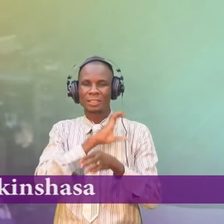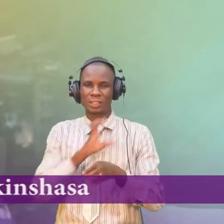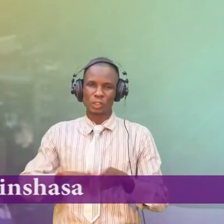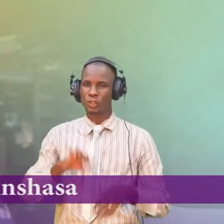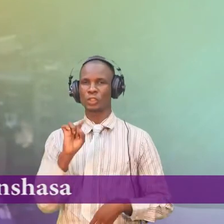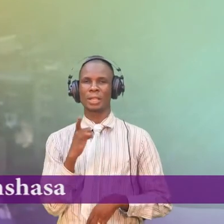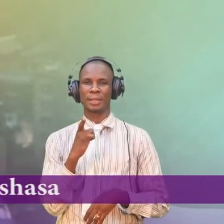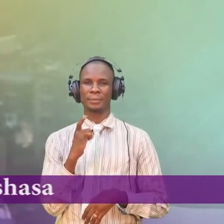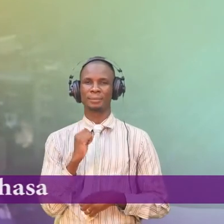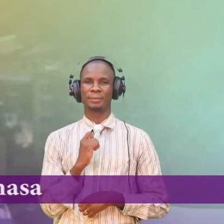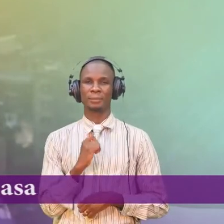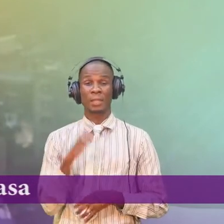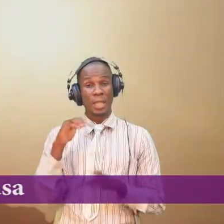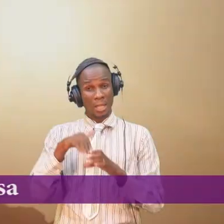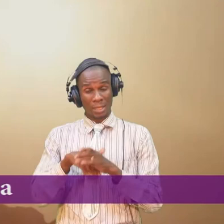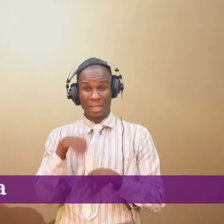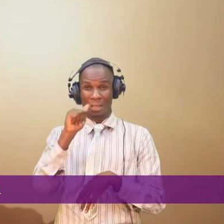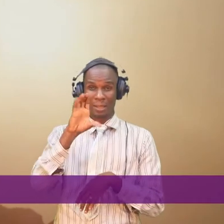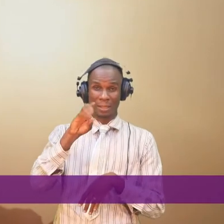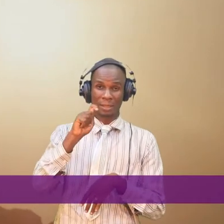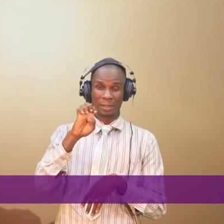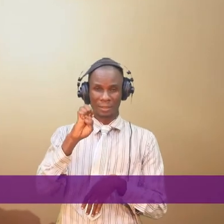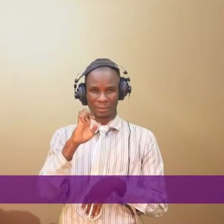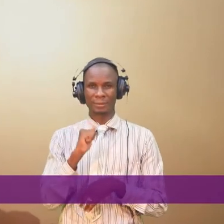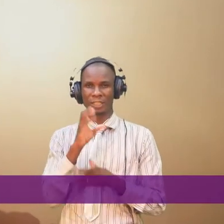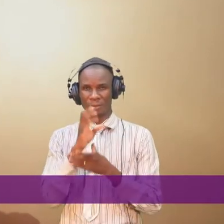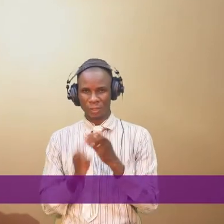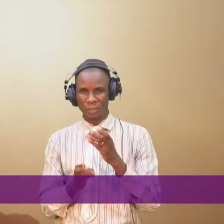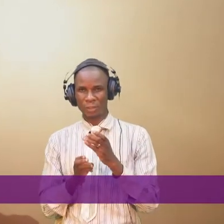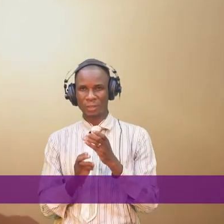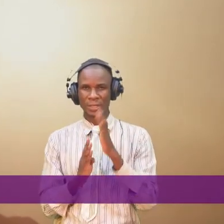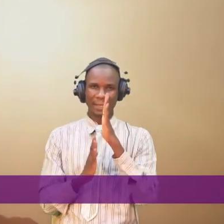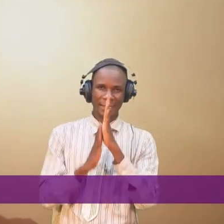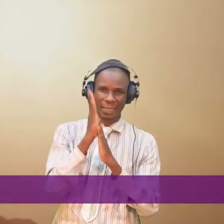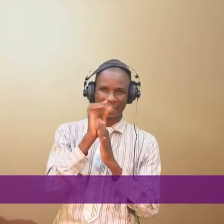wokovu wetu ulitimizwa na Yesu Kristo pale msalabani.